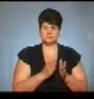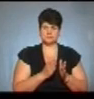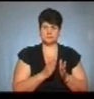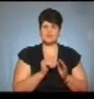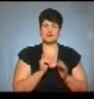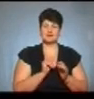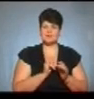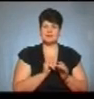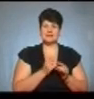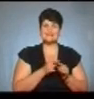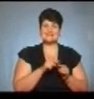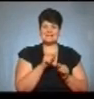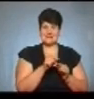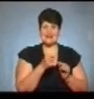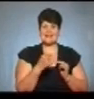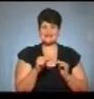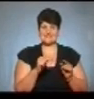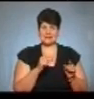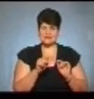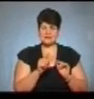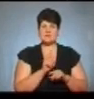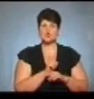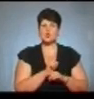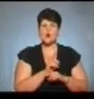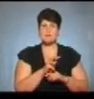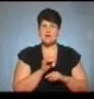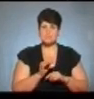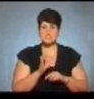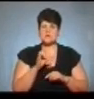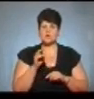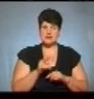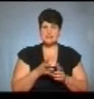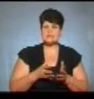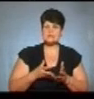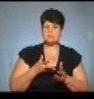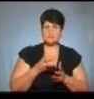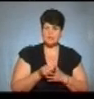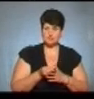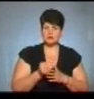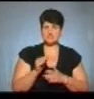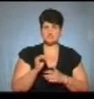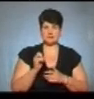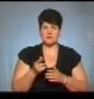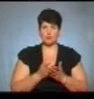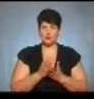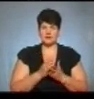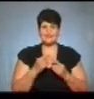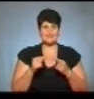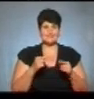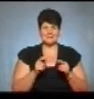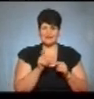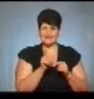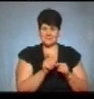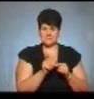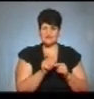і ця різниця між нормами соціальними і сплатою за житлово-комунальні послуги, різниця між цим